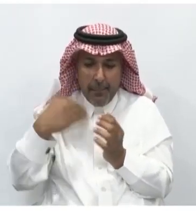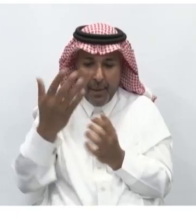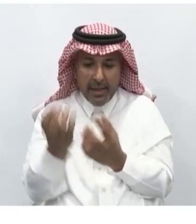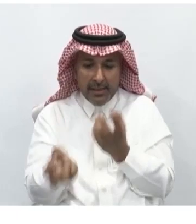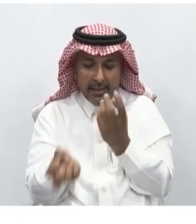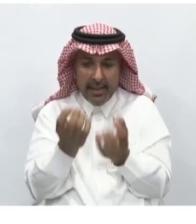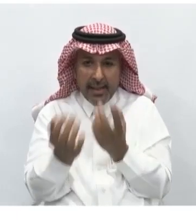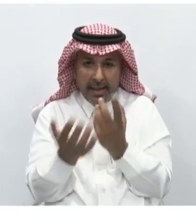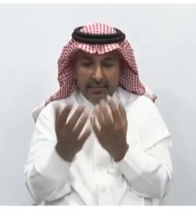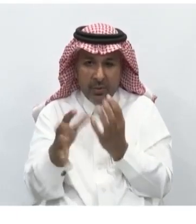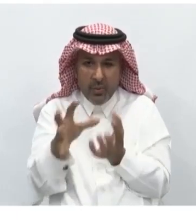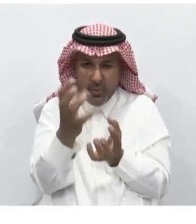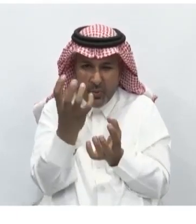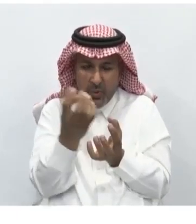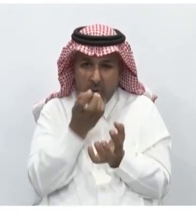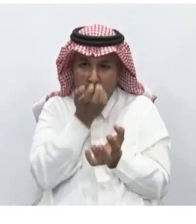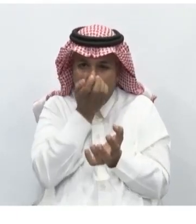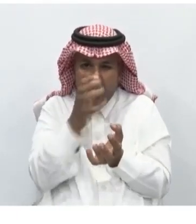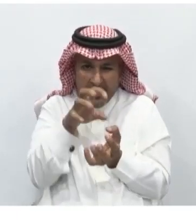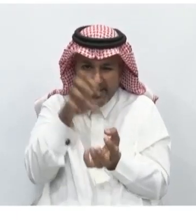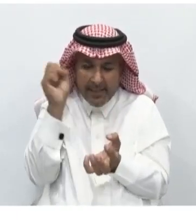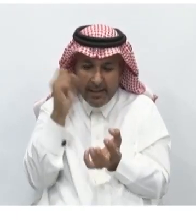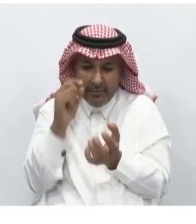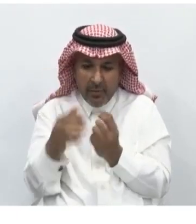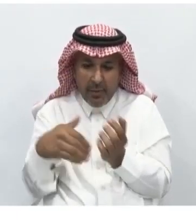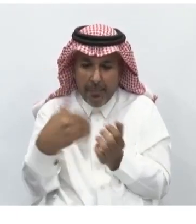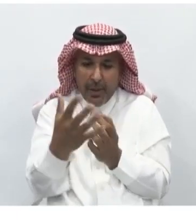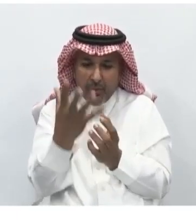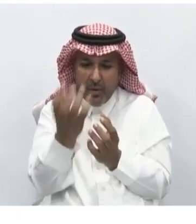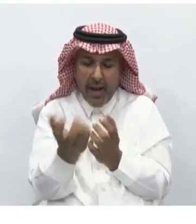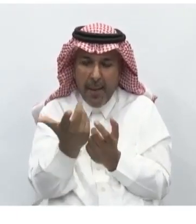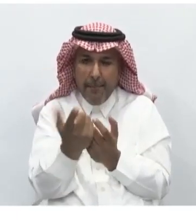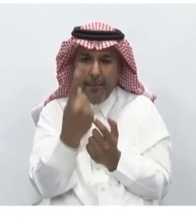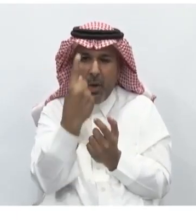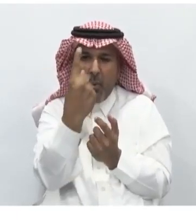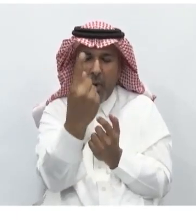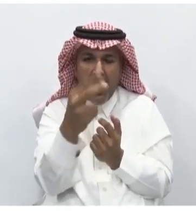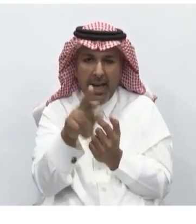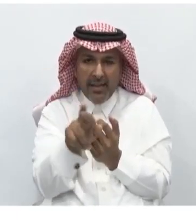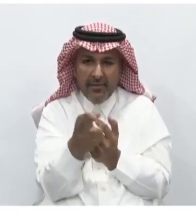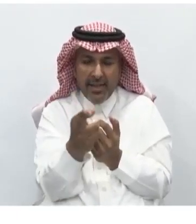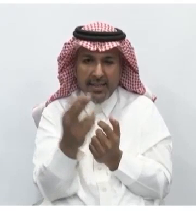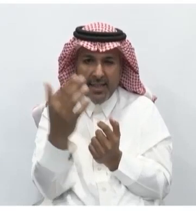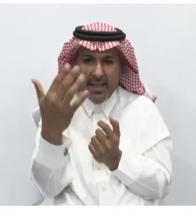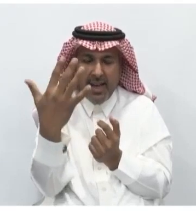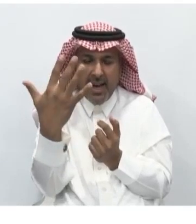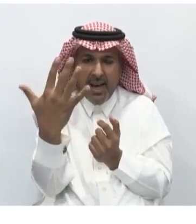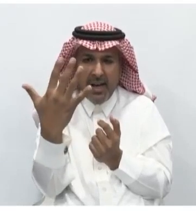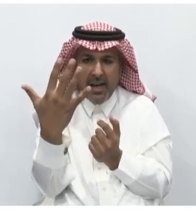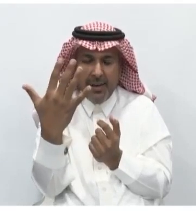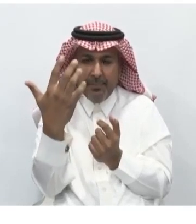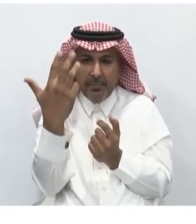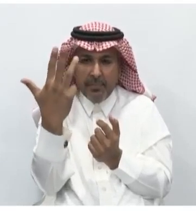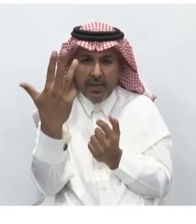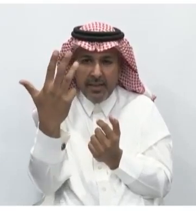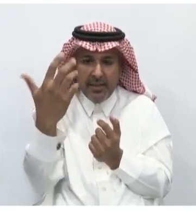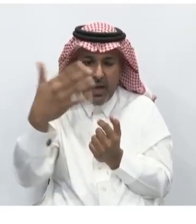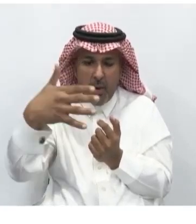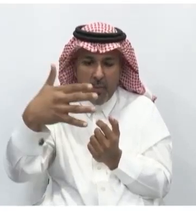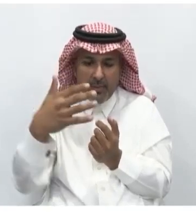ولاحظ أصبحت بيضاء. سي يو اس او فور المطلوب ما صيغة